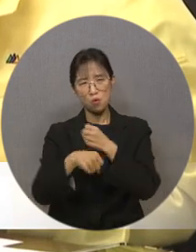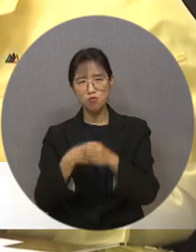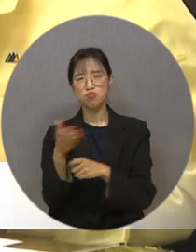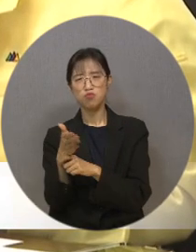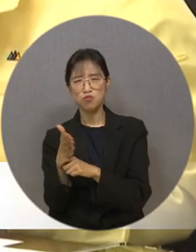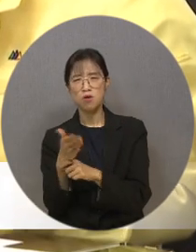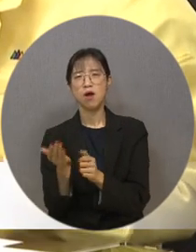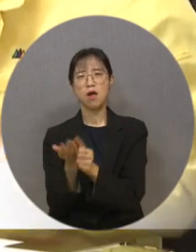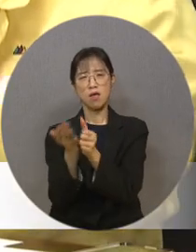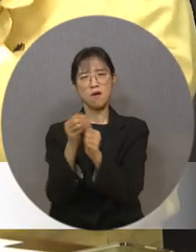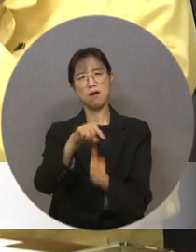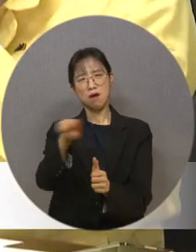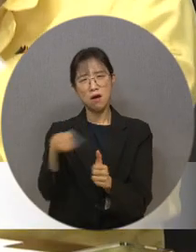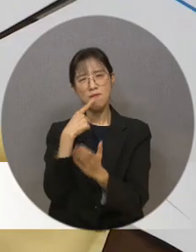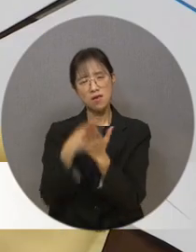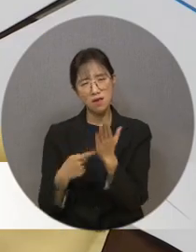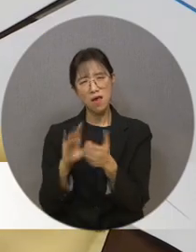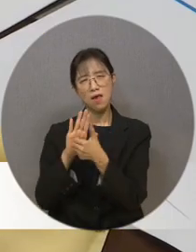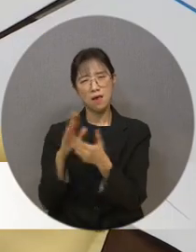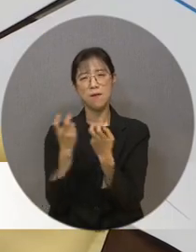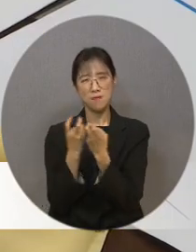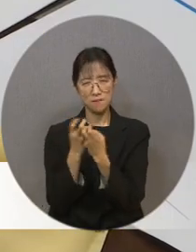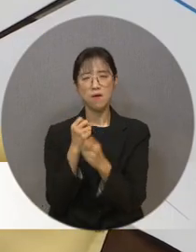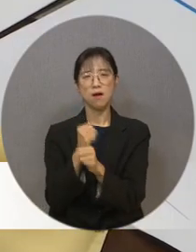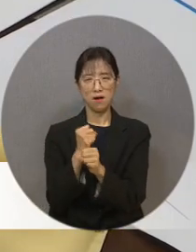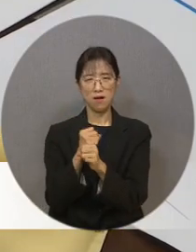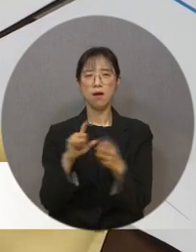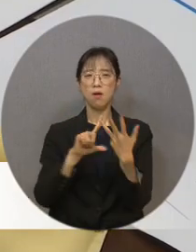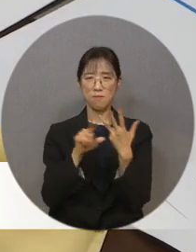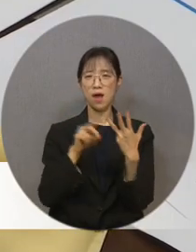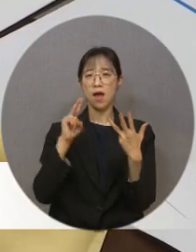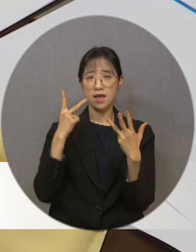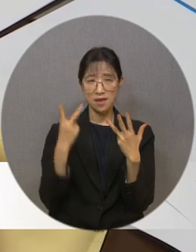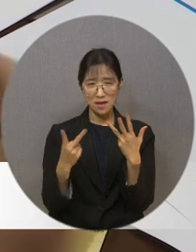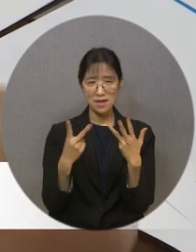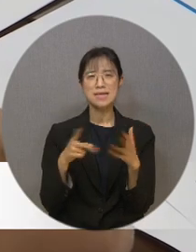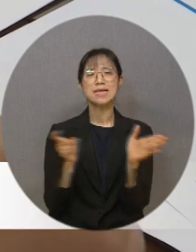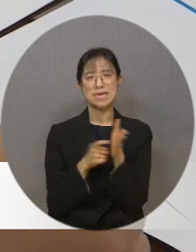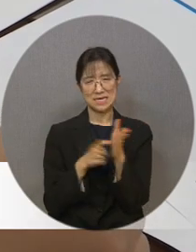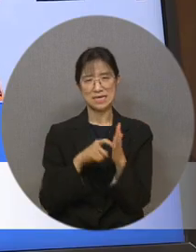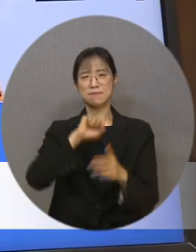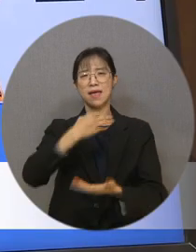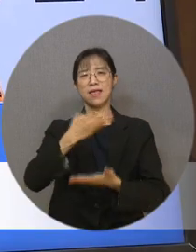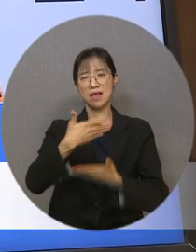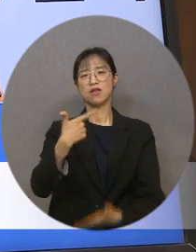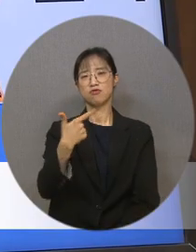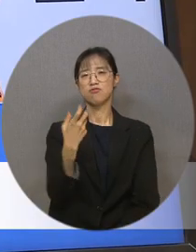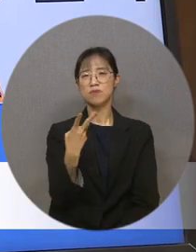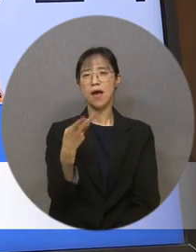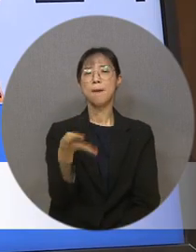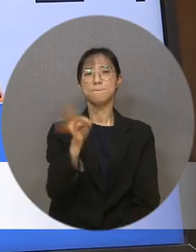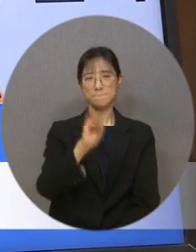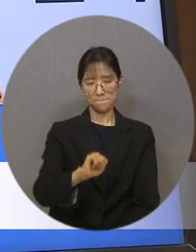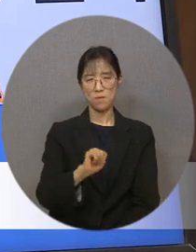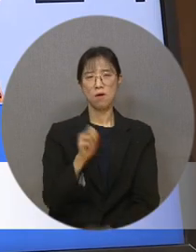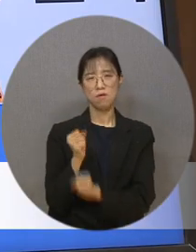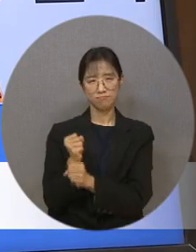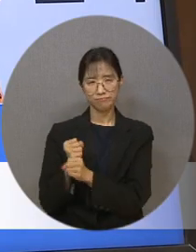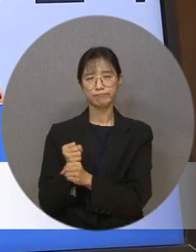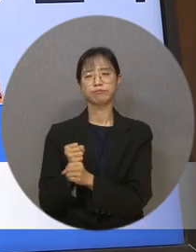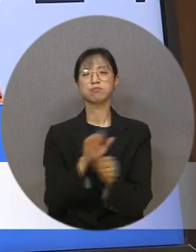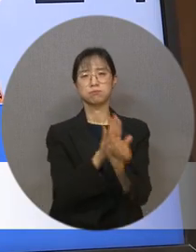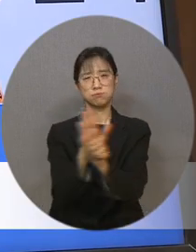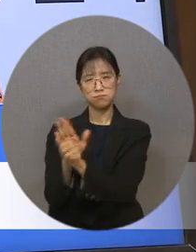분야별로 구체적 피해 예방 대책을 세우고 지난 2일 긴급 예비비 63억 원을 편성해 폭염 피해 예방 긴급 지원